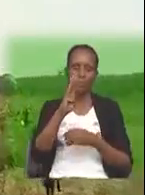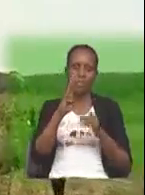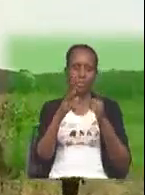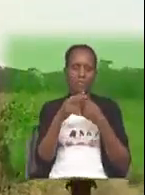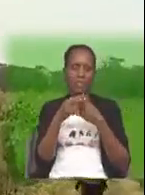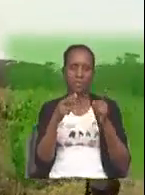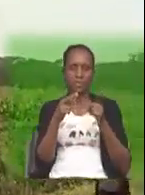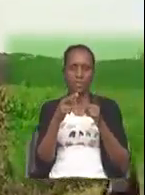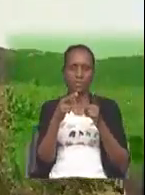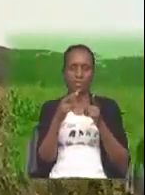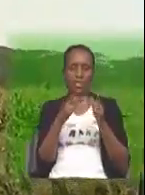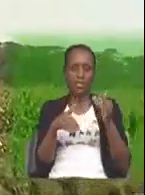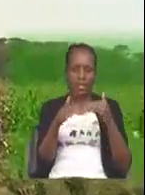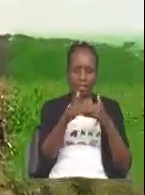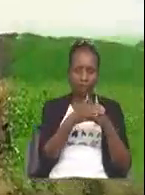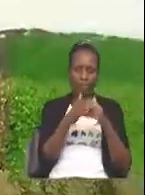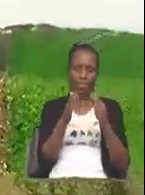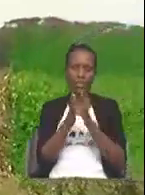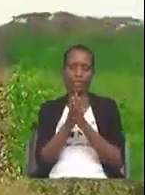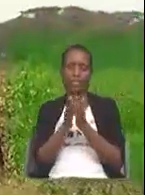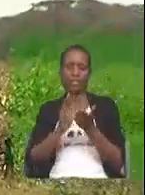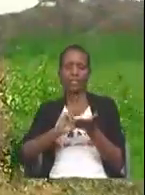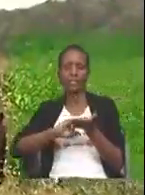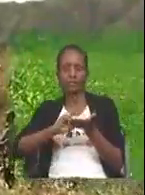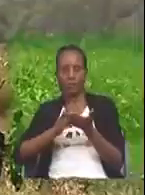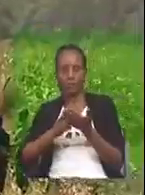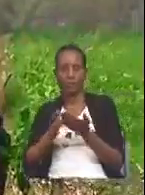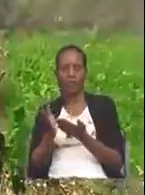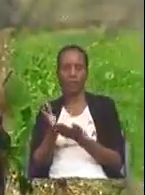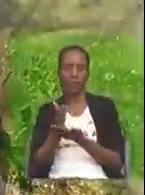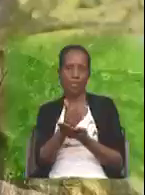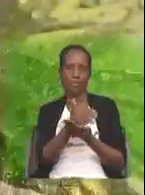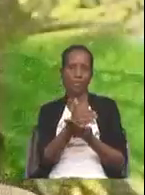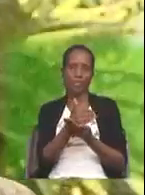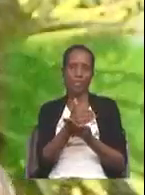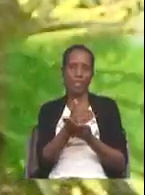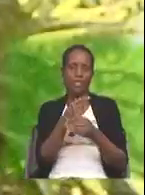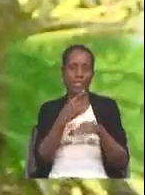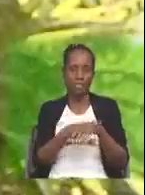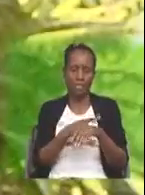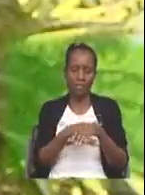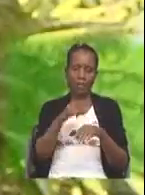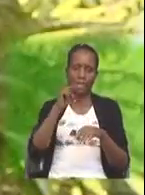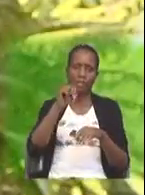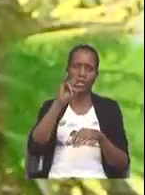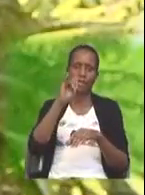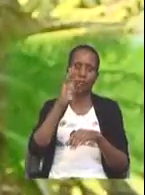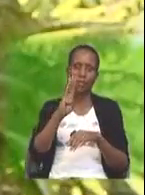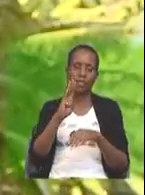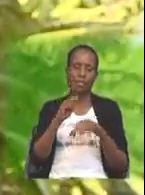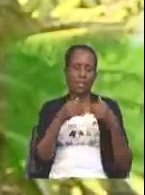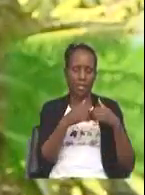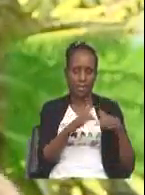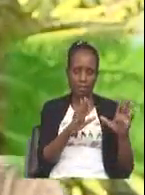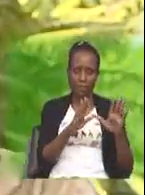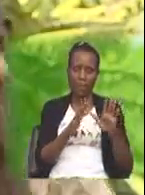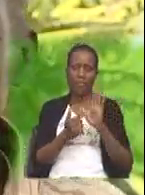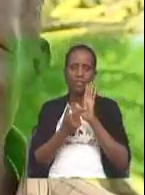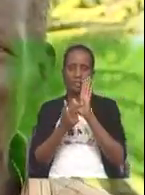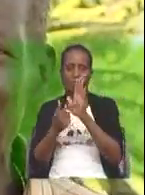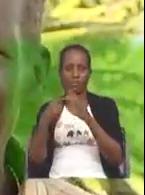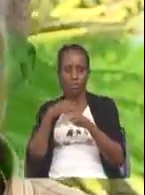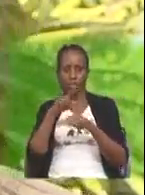ya recovery na revolving, kwa sababu wakati NIB atatoka